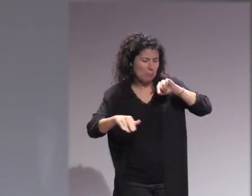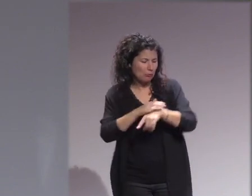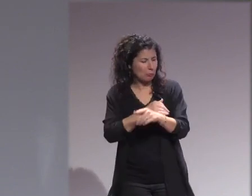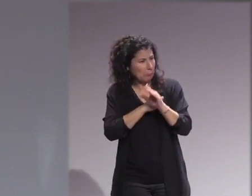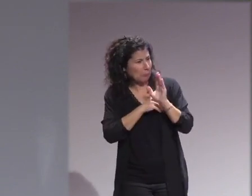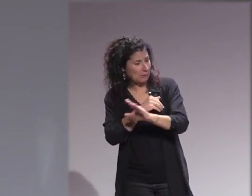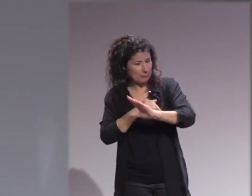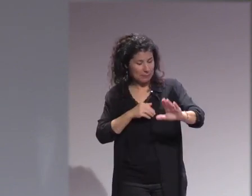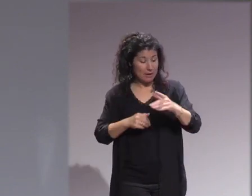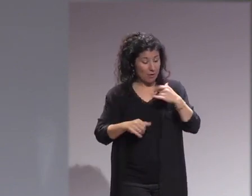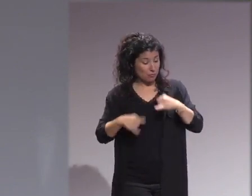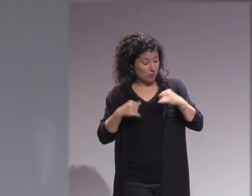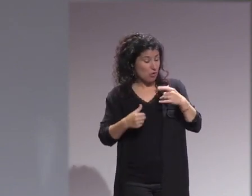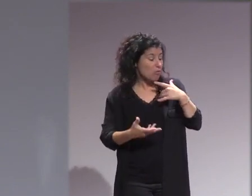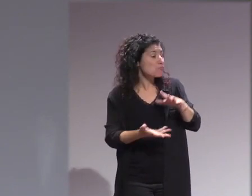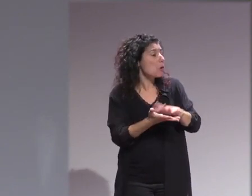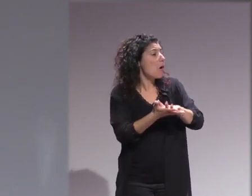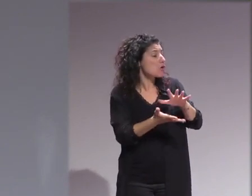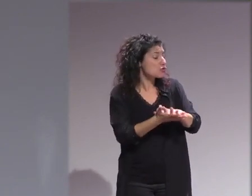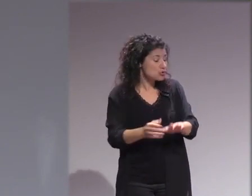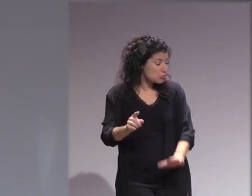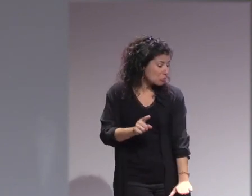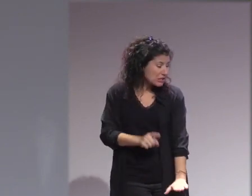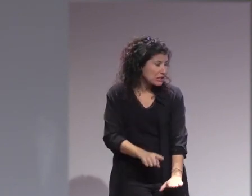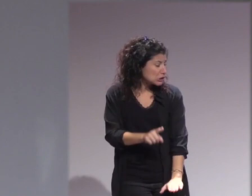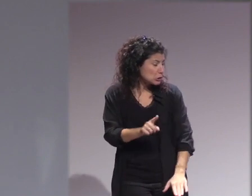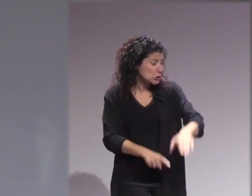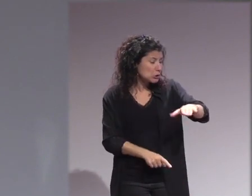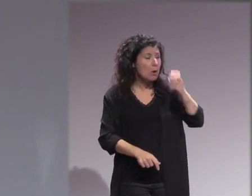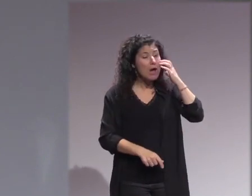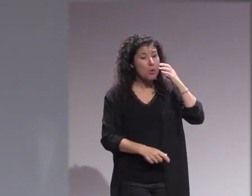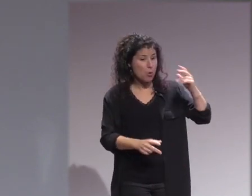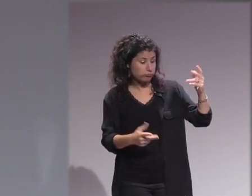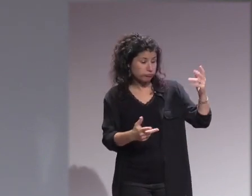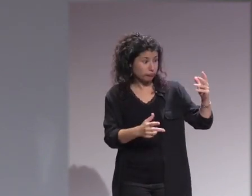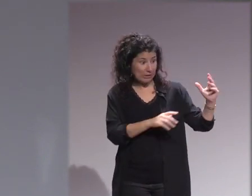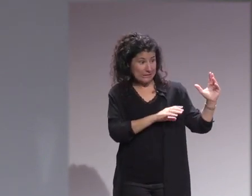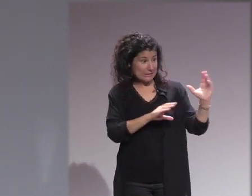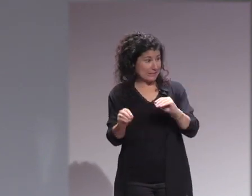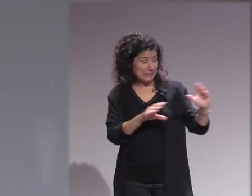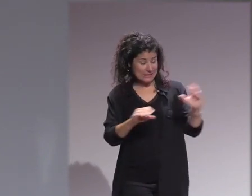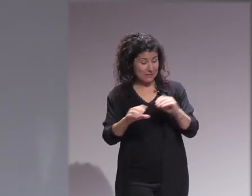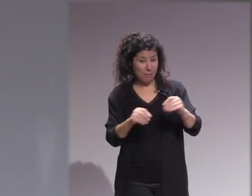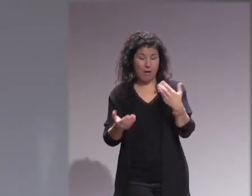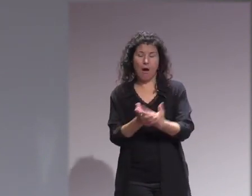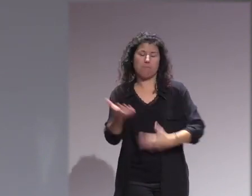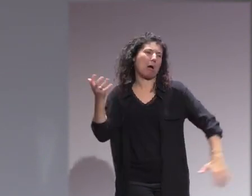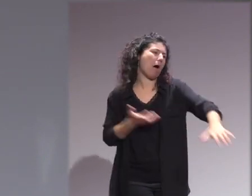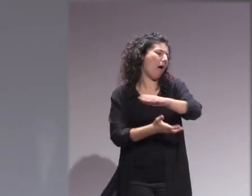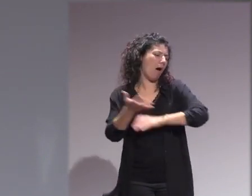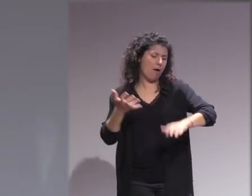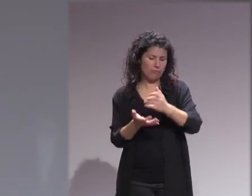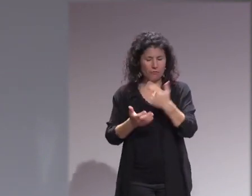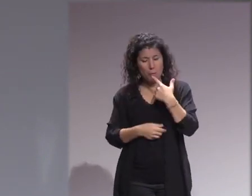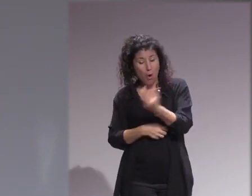placées, des enfants en bas âge jusqu'aux adolescents. Et là, bon, c'est la catastrophe à tous les niveaux. C'est-à-dire qu'effectivement, les enfants ne sont pas